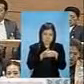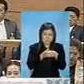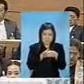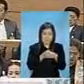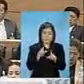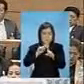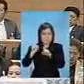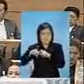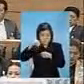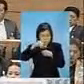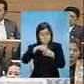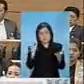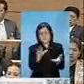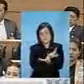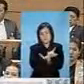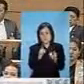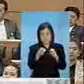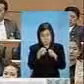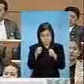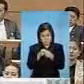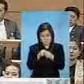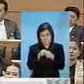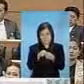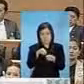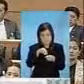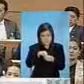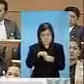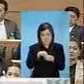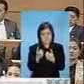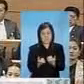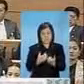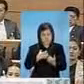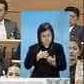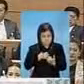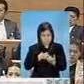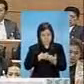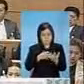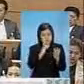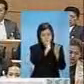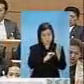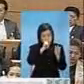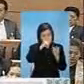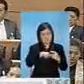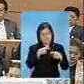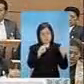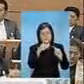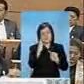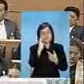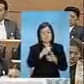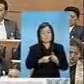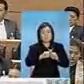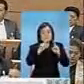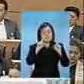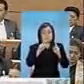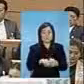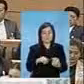ที่เขาตกอยู่ในวิกฤตความขัดแย้งนี้ด้วยเขาต้องการให้ประเทศออกจากความขัดแย้งแต่มันจะออกได้ยังไงในเมื่อกติกาสู